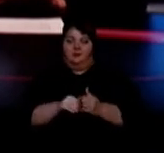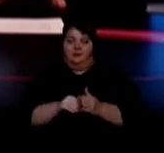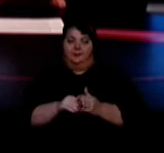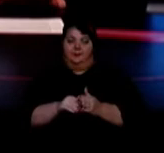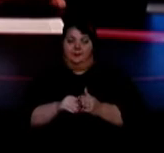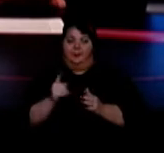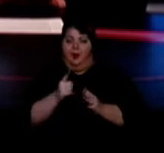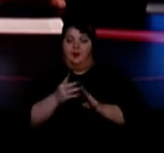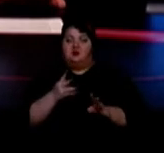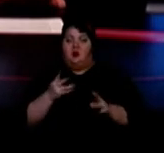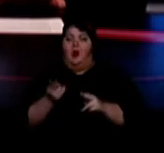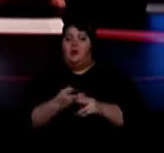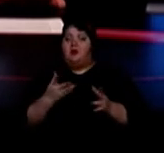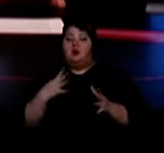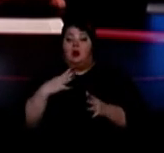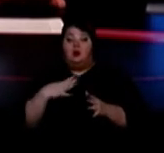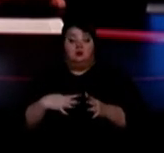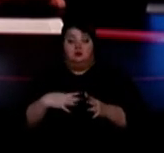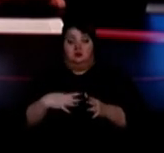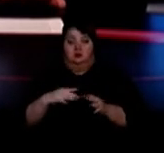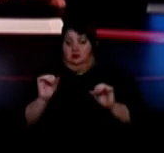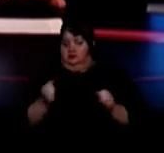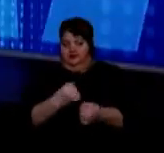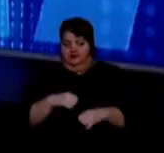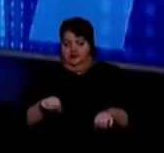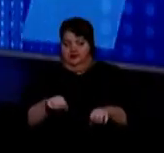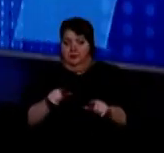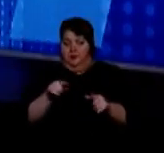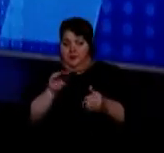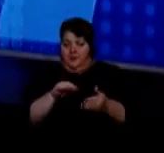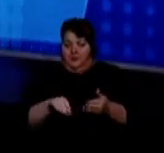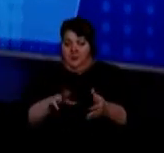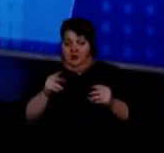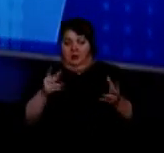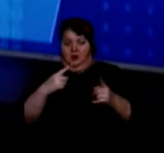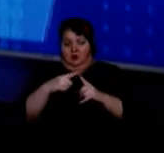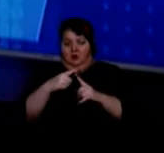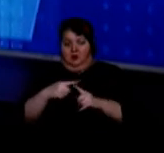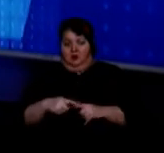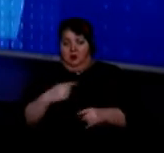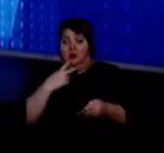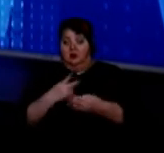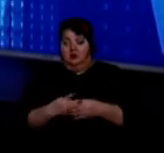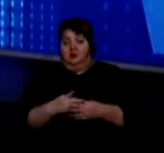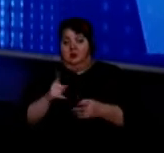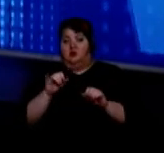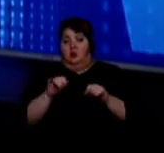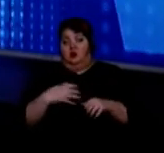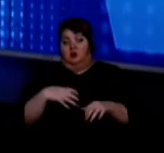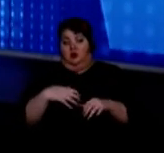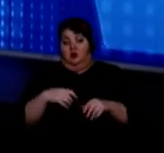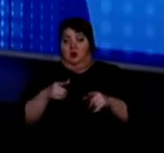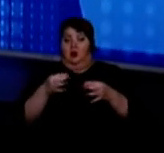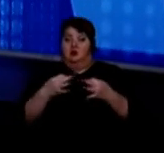кажуть, першочергові, без яких ти не можеш обійтися. Це все сумуєш і дивишся на це, вже що можеш ти собі